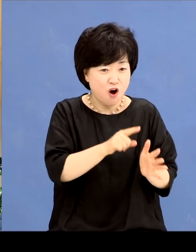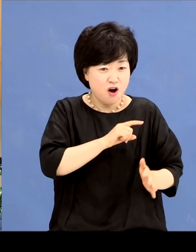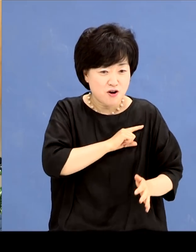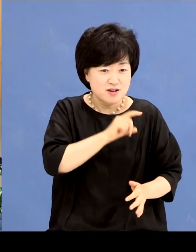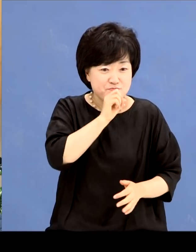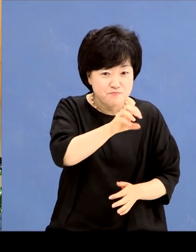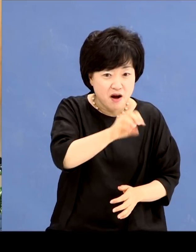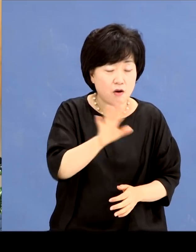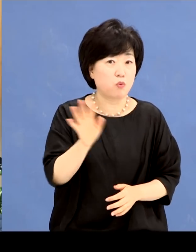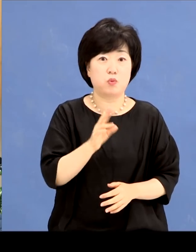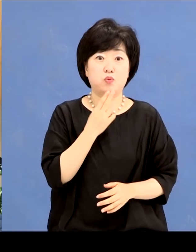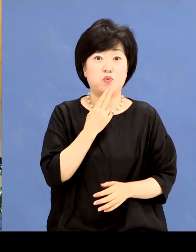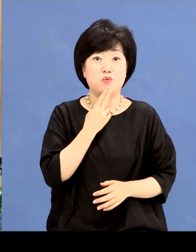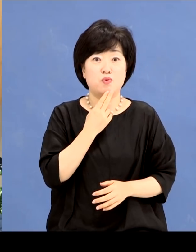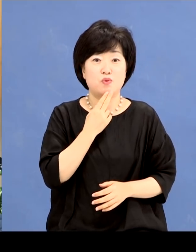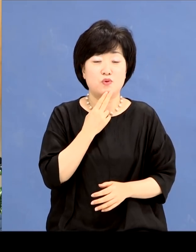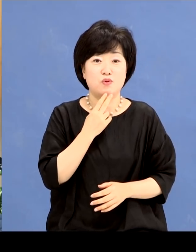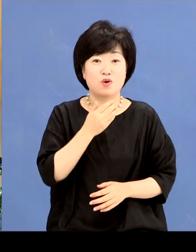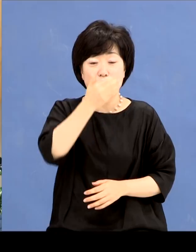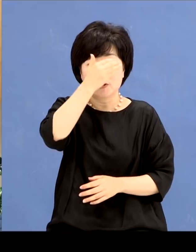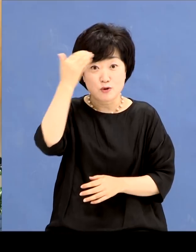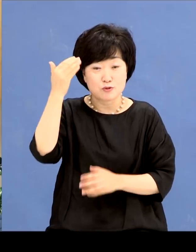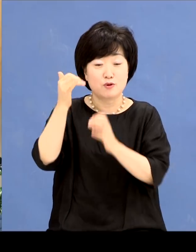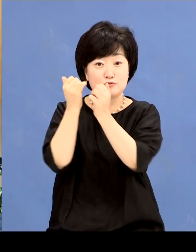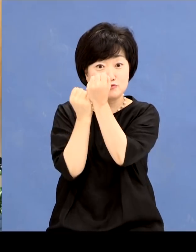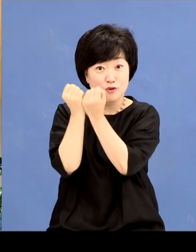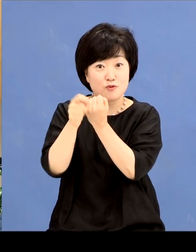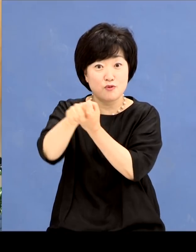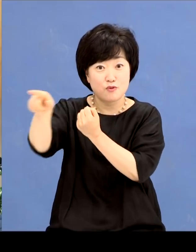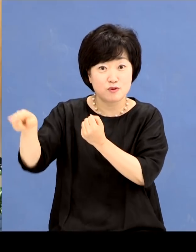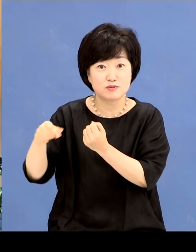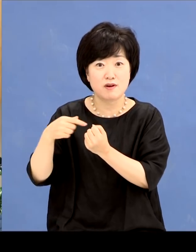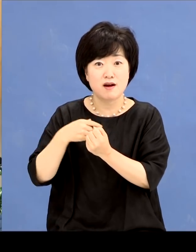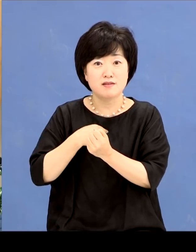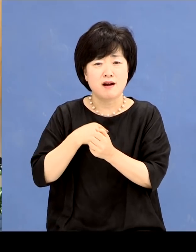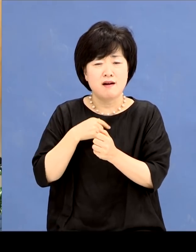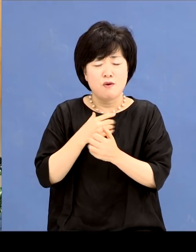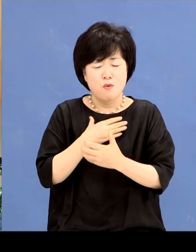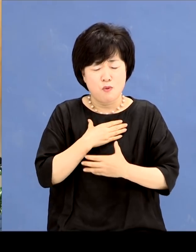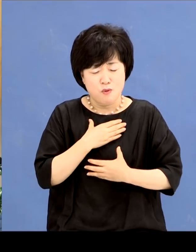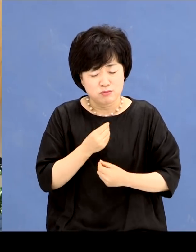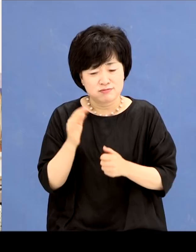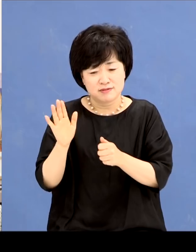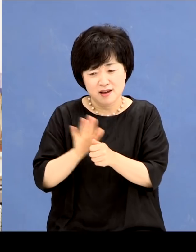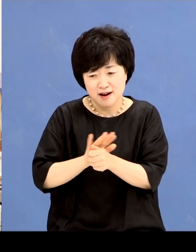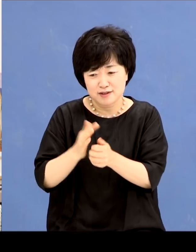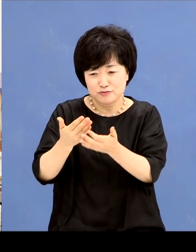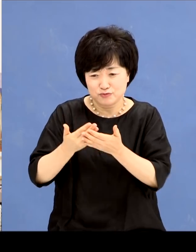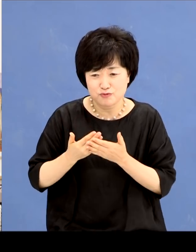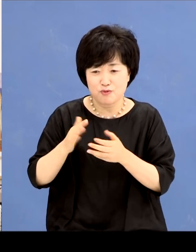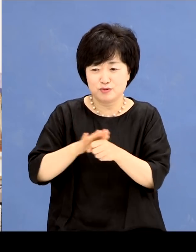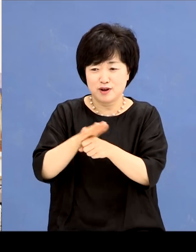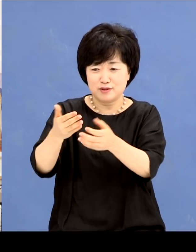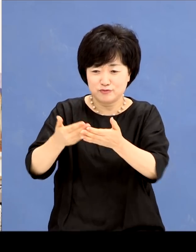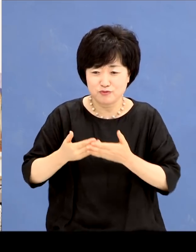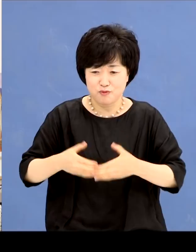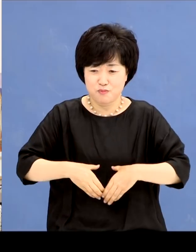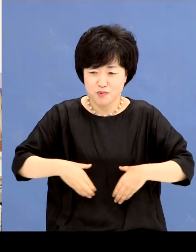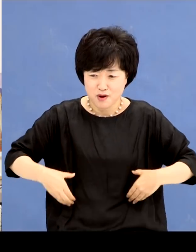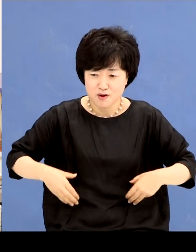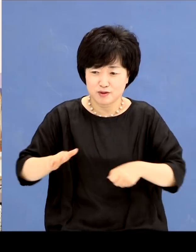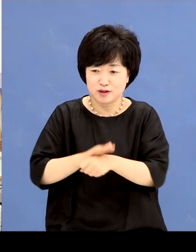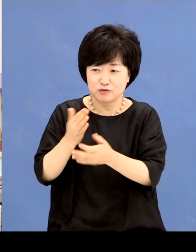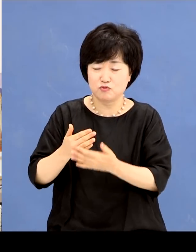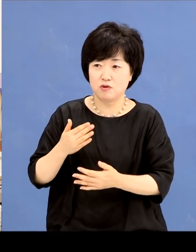않으시더라고요. 처음에는. 복음을 전하지 않으시고 그냥 온전히 저희들을 막 사랑해 주셨어요. 같이 놀아주고. 그렇죠. 제가